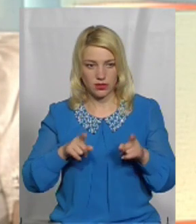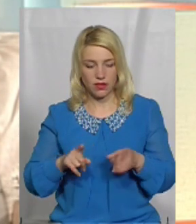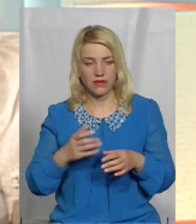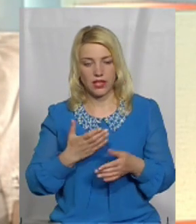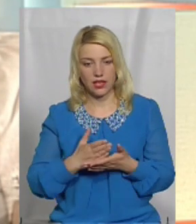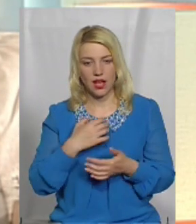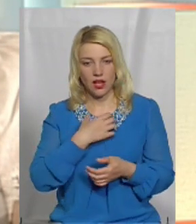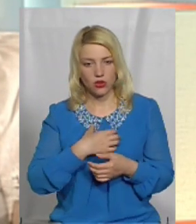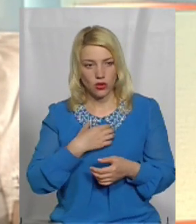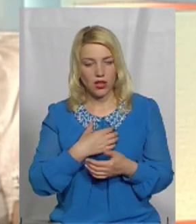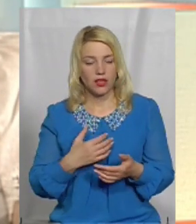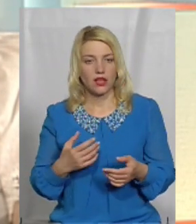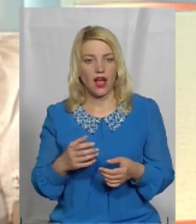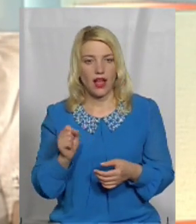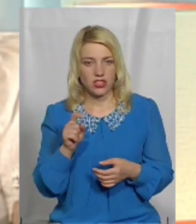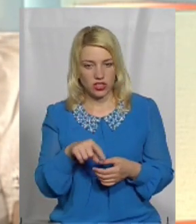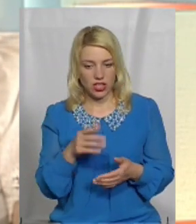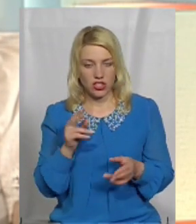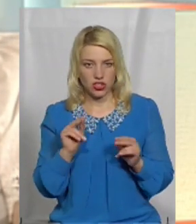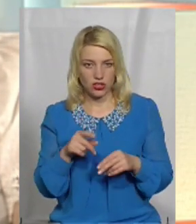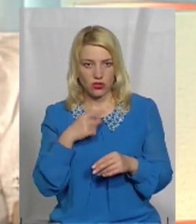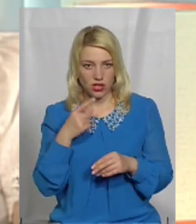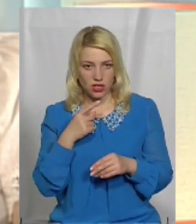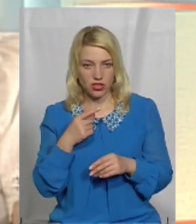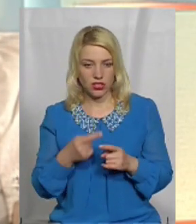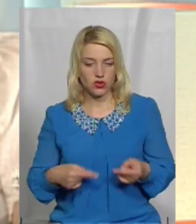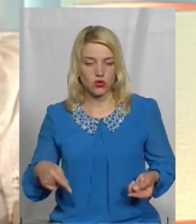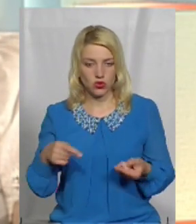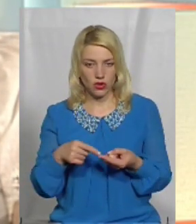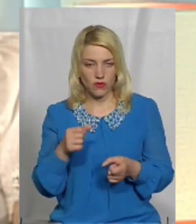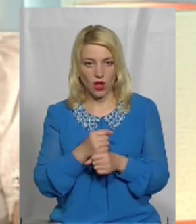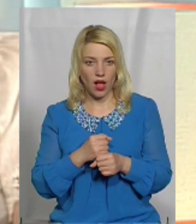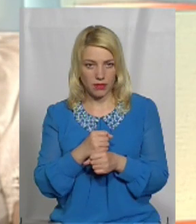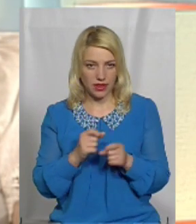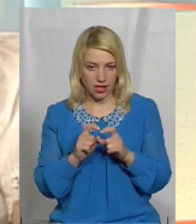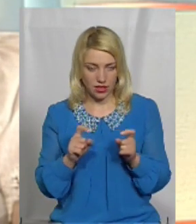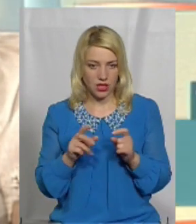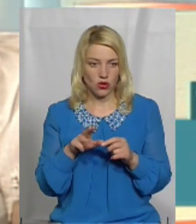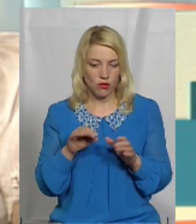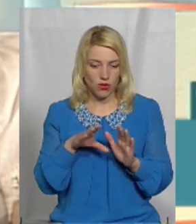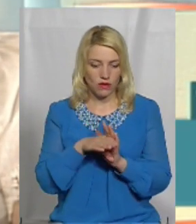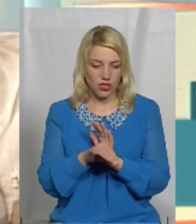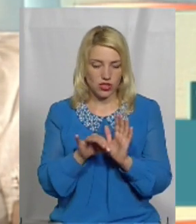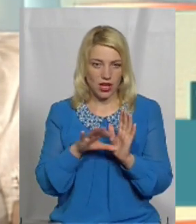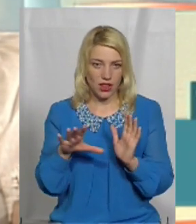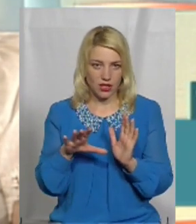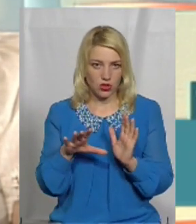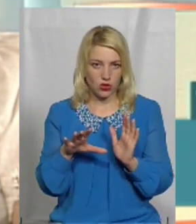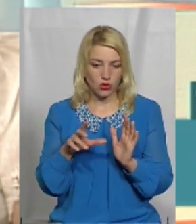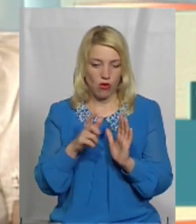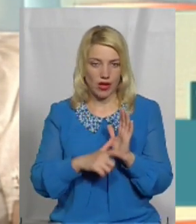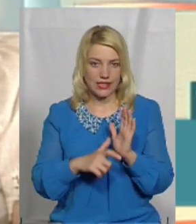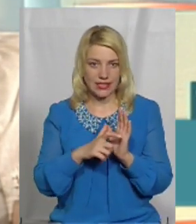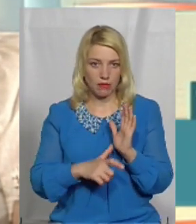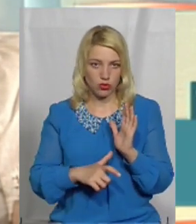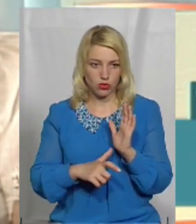дуже актуальним, адже, чесно кажучи, стосовно аптек, то впровадження електронного